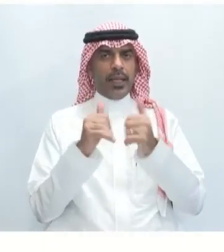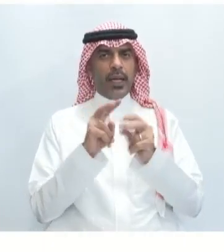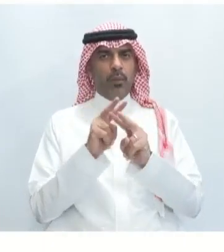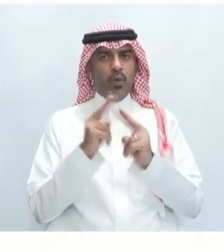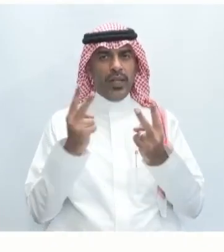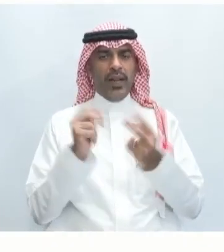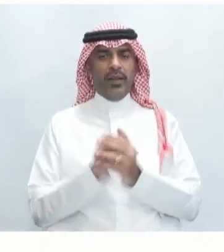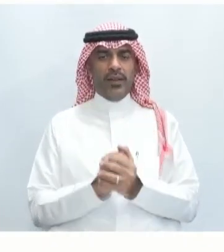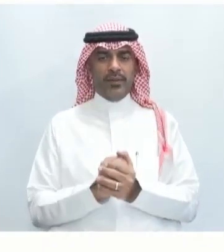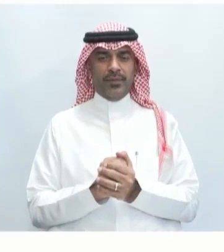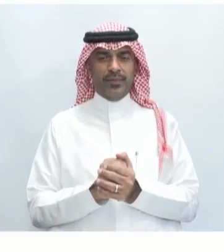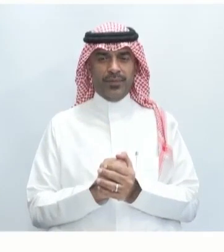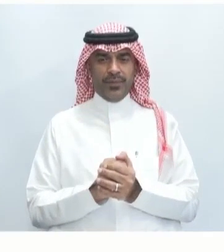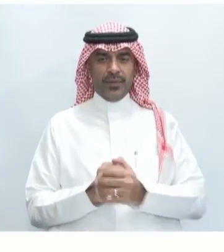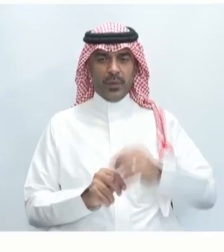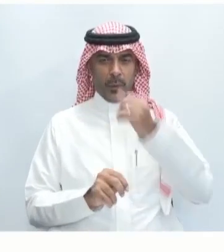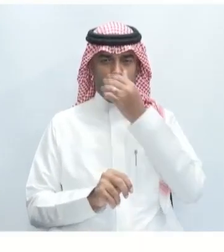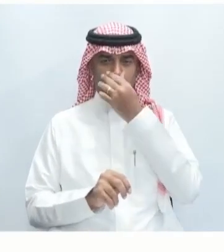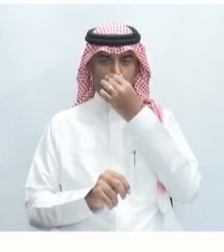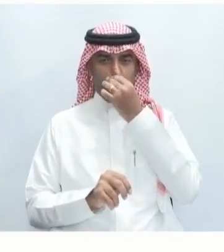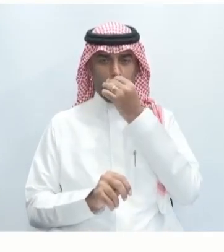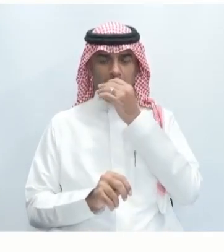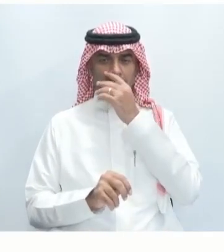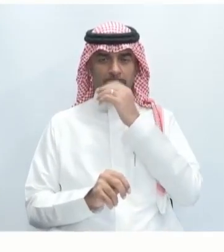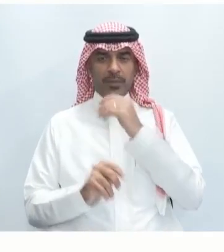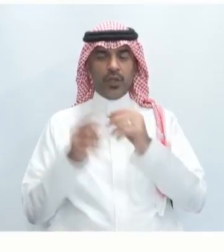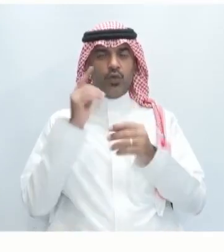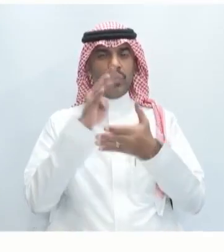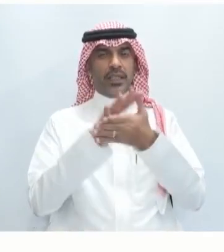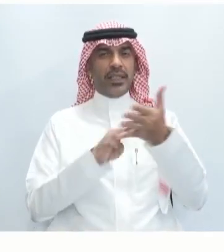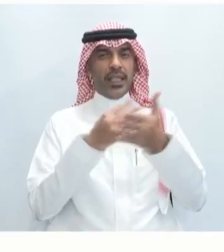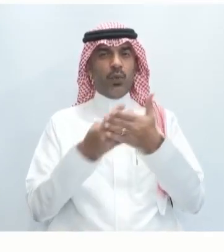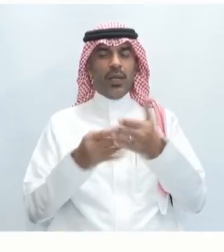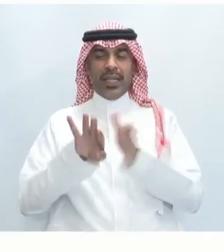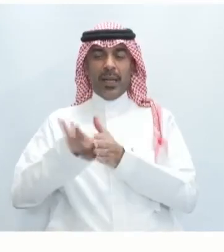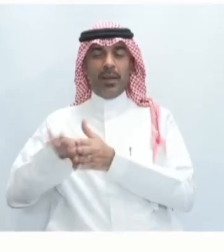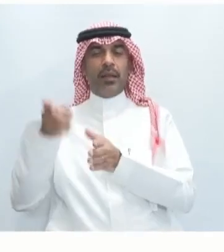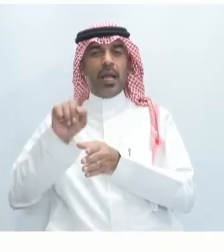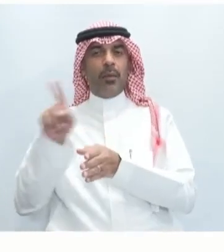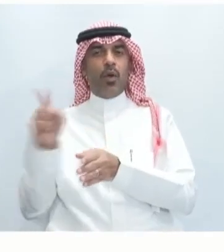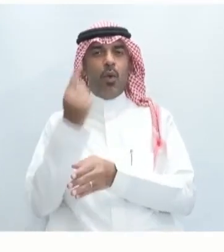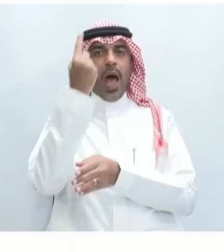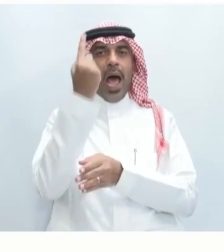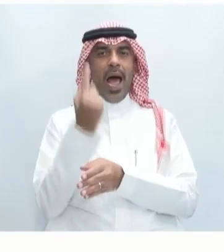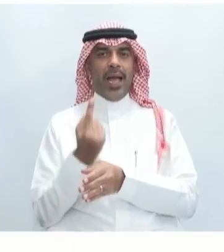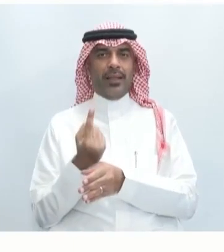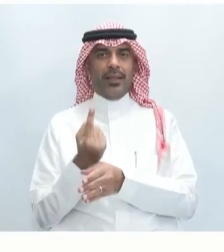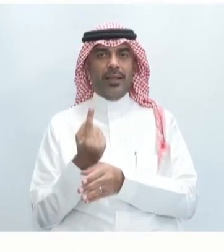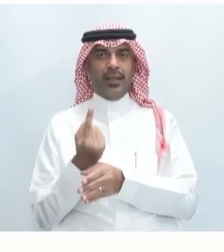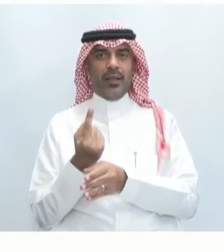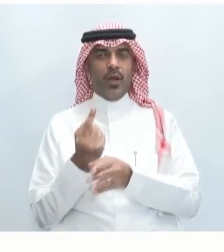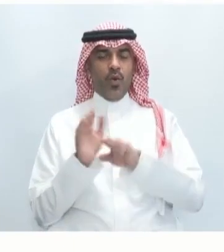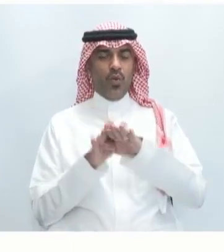مختلفه لدينا هنا جدول المنازل ابنائي بناتي دائما المنزل التي على اليمين هي منزله الاحاد